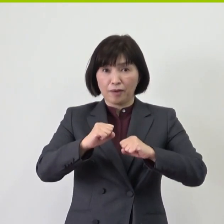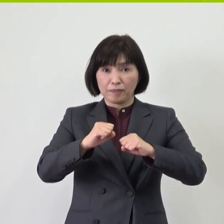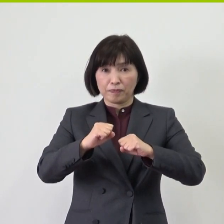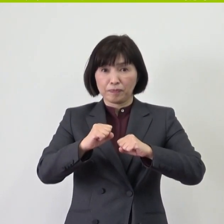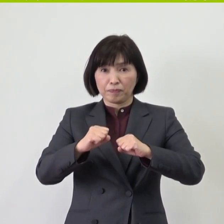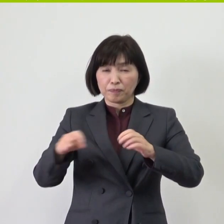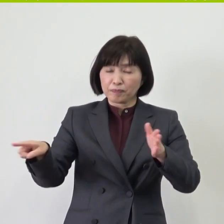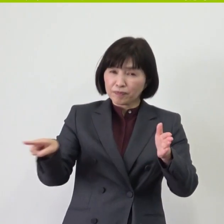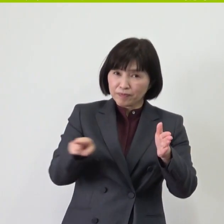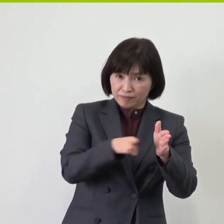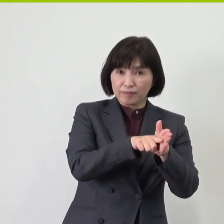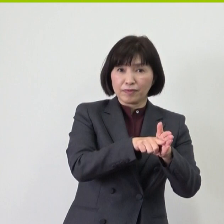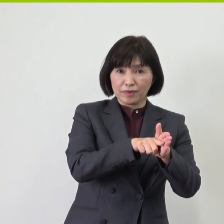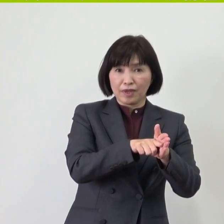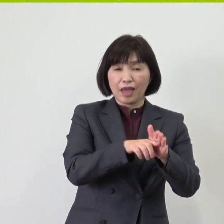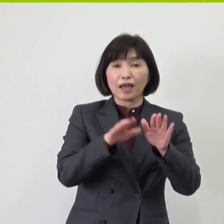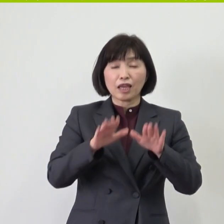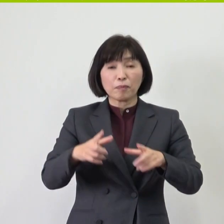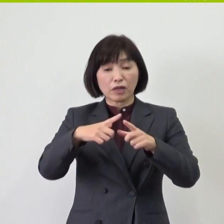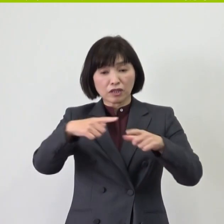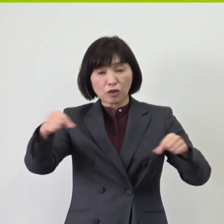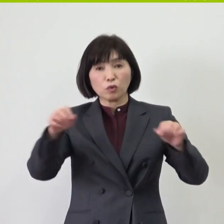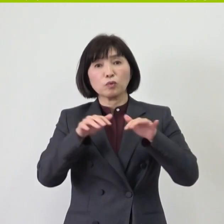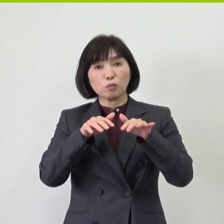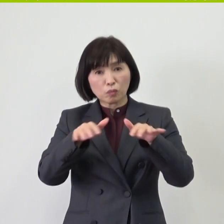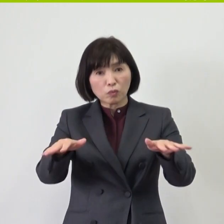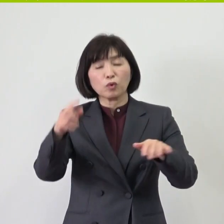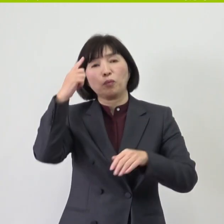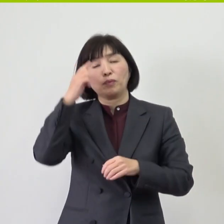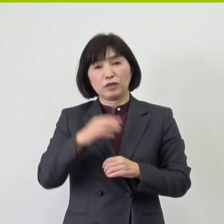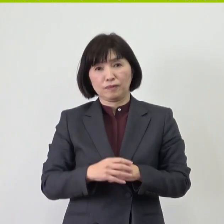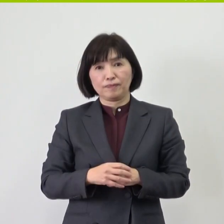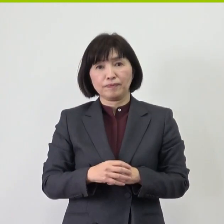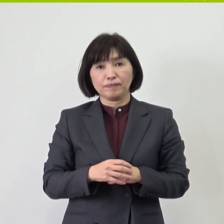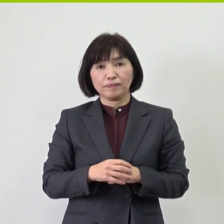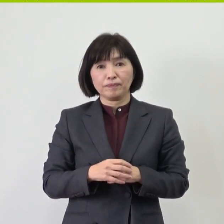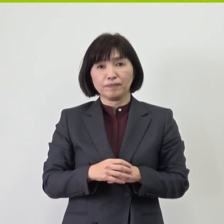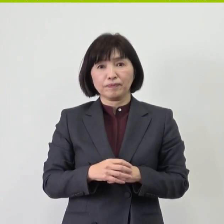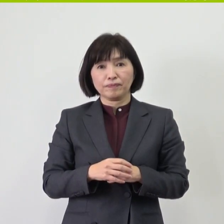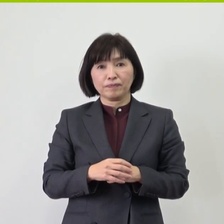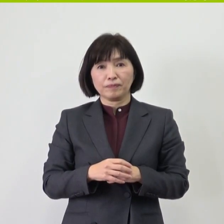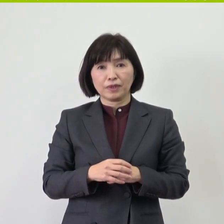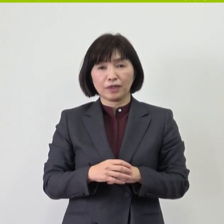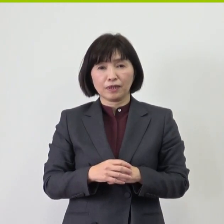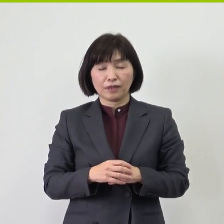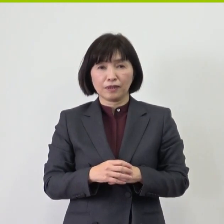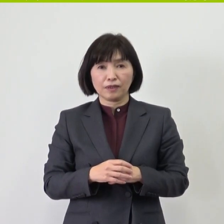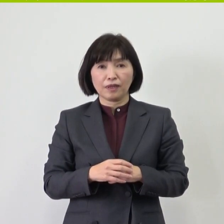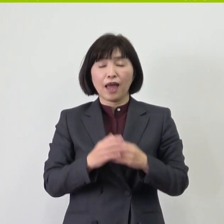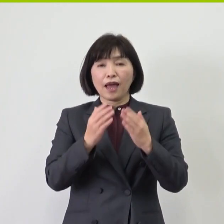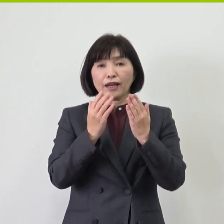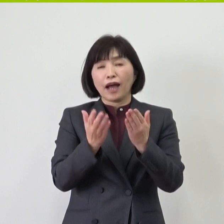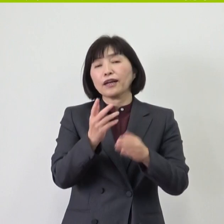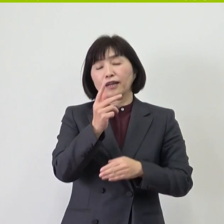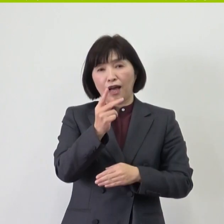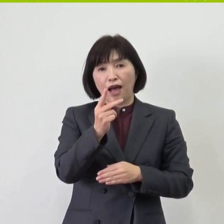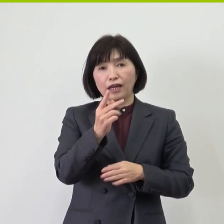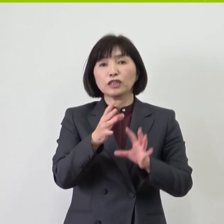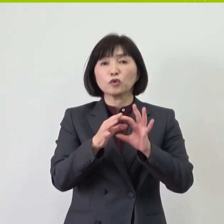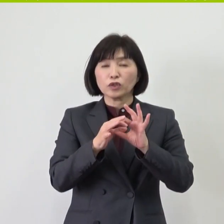やく、全国にも広がってきたのかなというふうに思っております。また一方でですね、学科の編成等につい